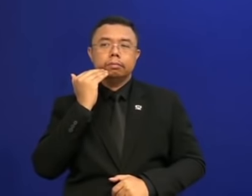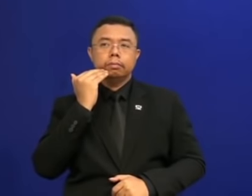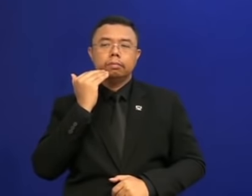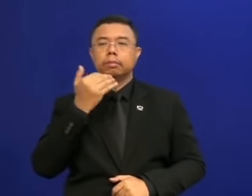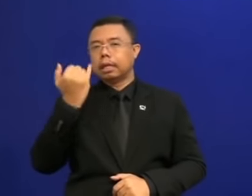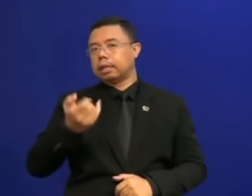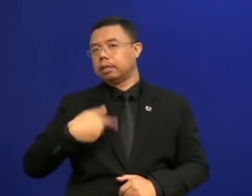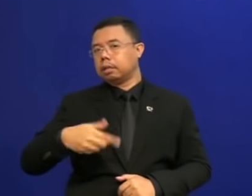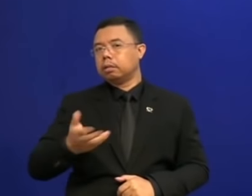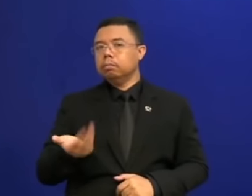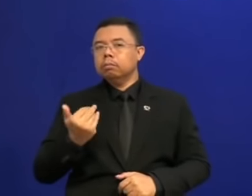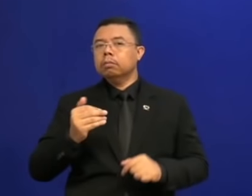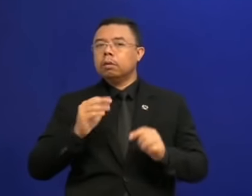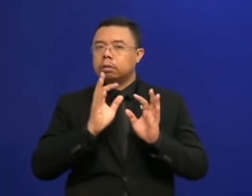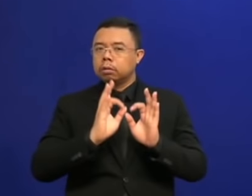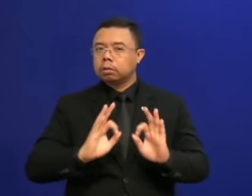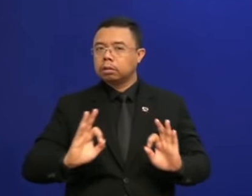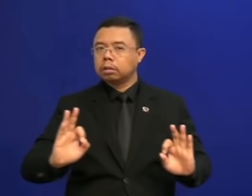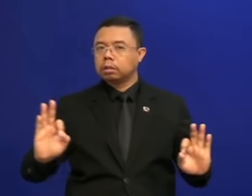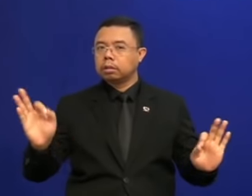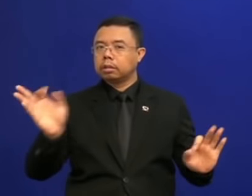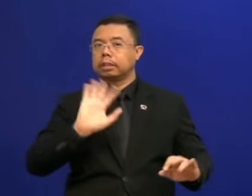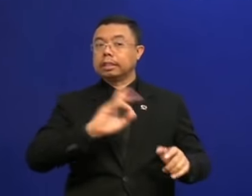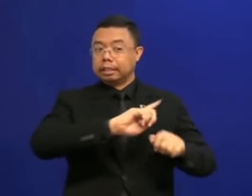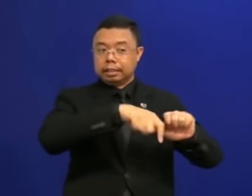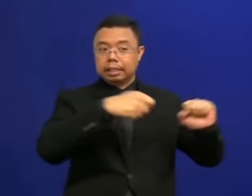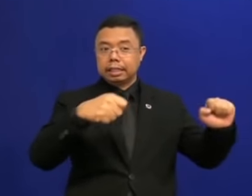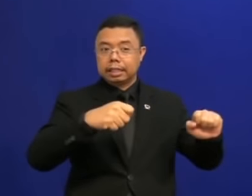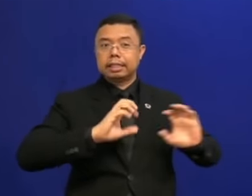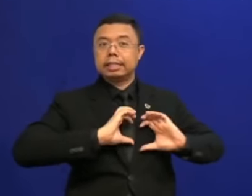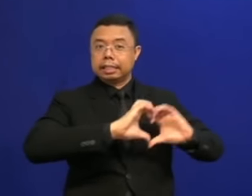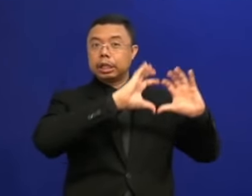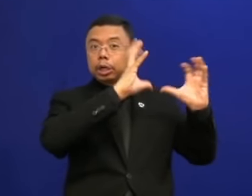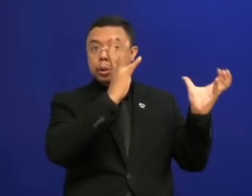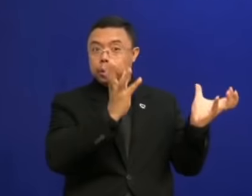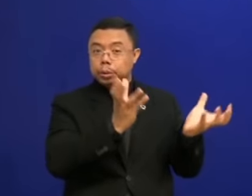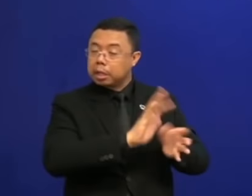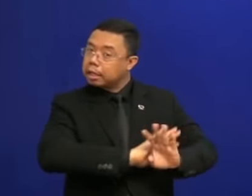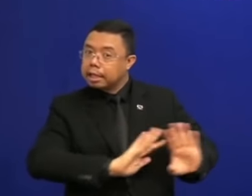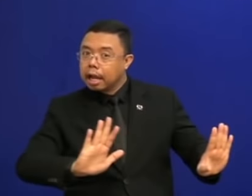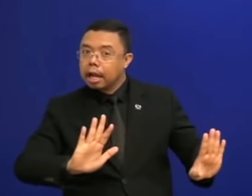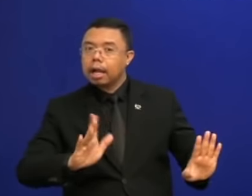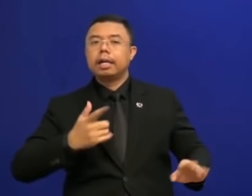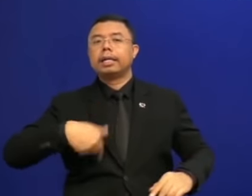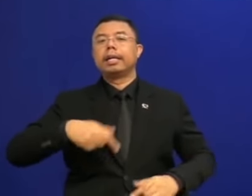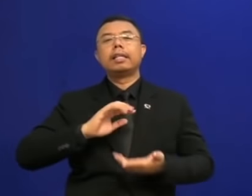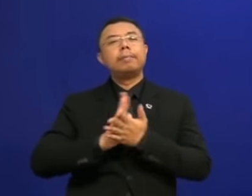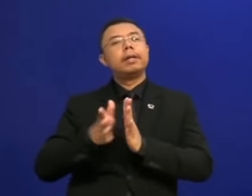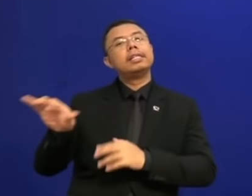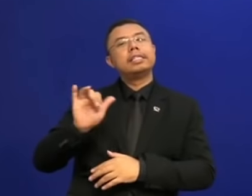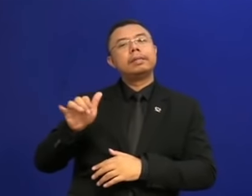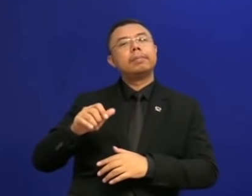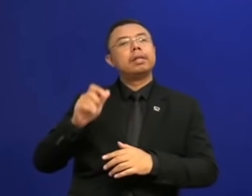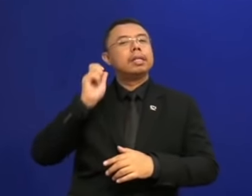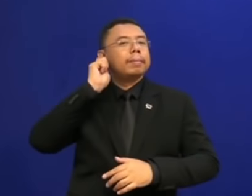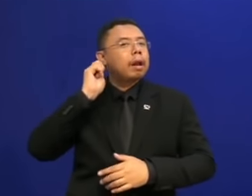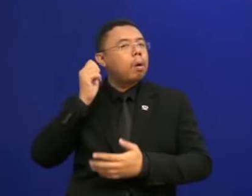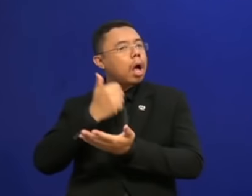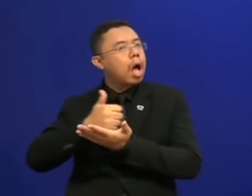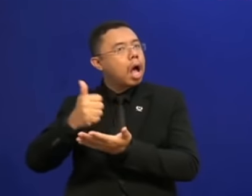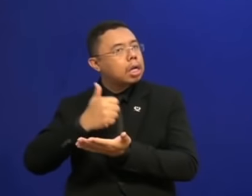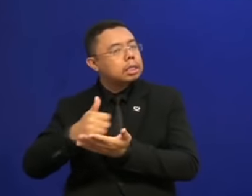sehingga kita hidup suci. Kita tidak terikat dengan percintaan dunia sehingga kita menjadi seperti perawan